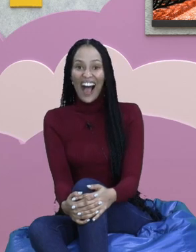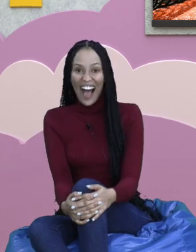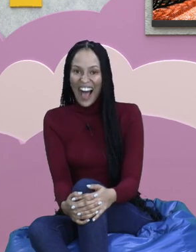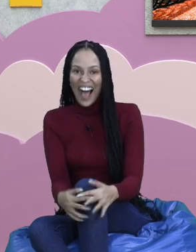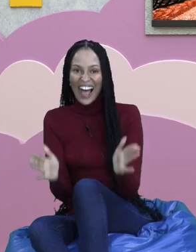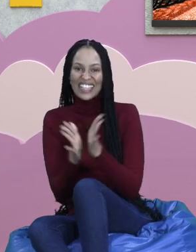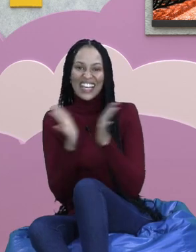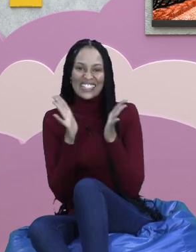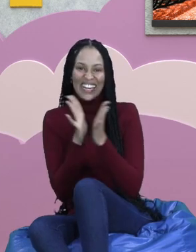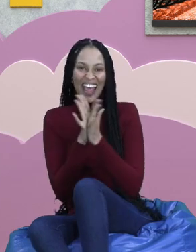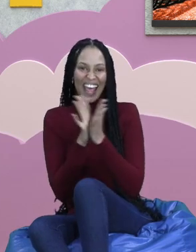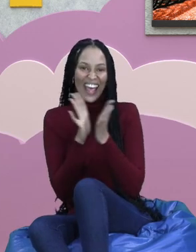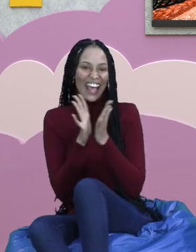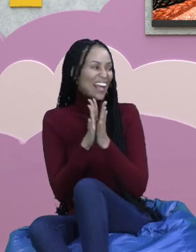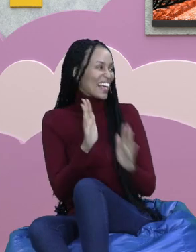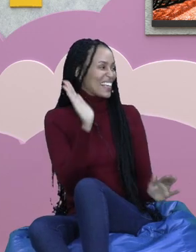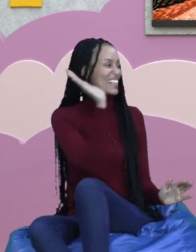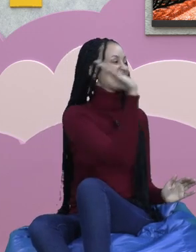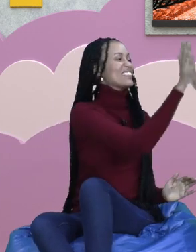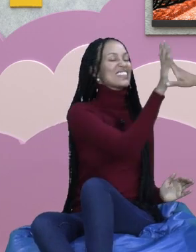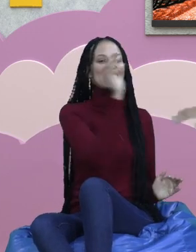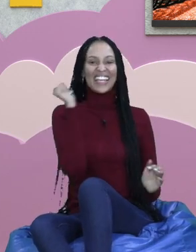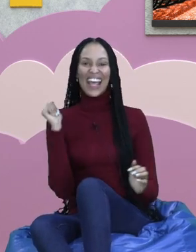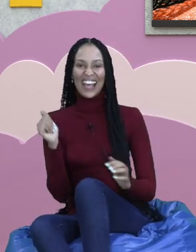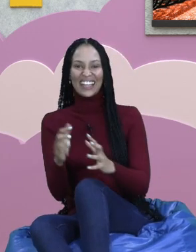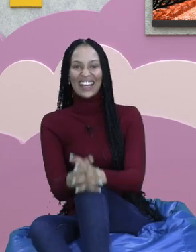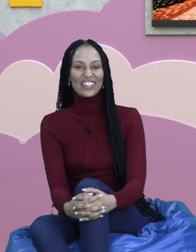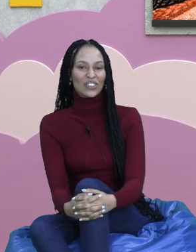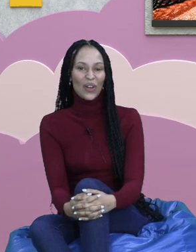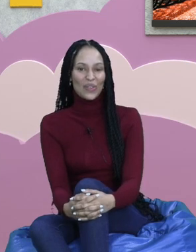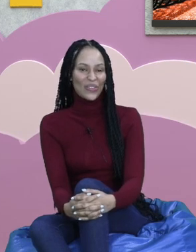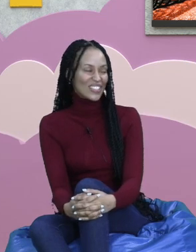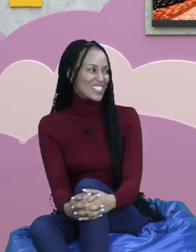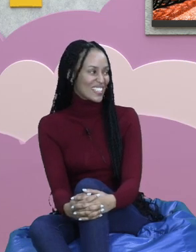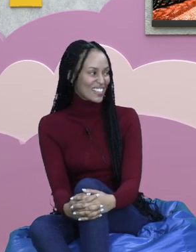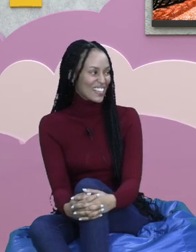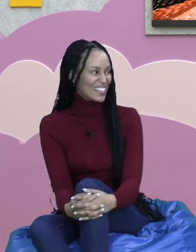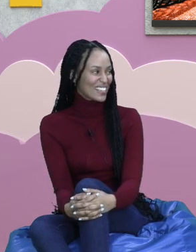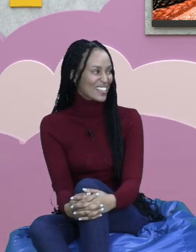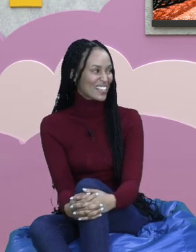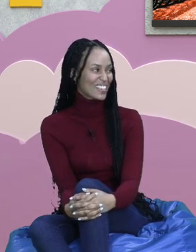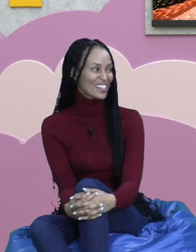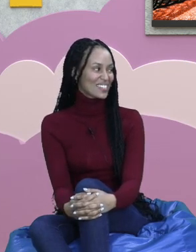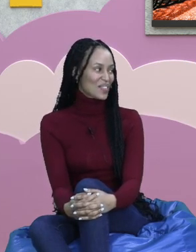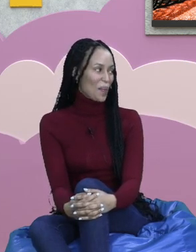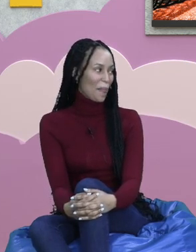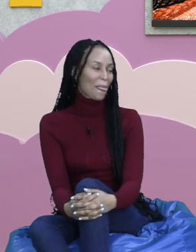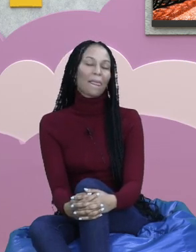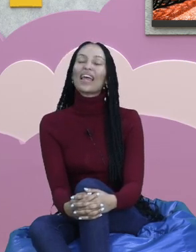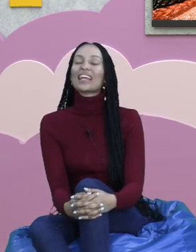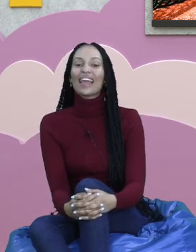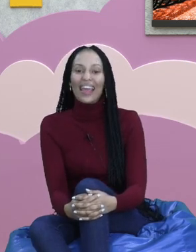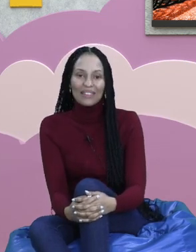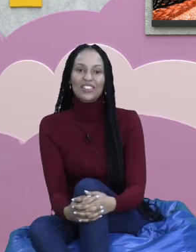Ja, jy's reg! Ons ken ons poppe. Ek is so trots op ons. Ek het soveel pret